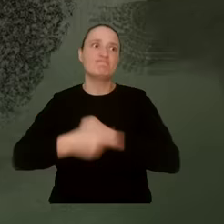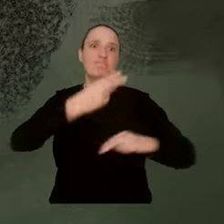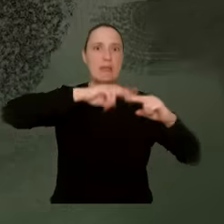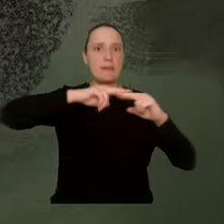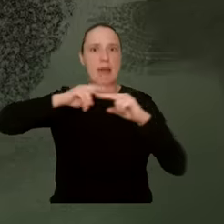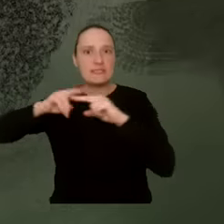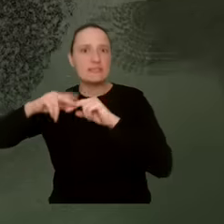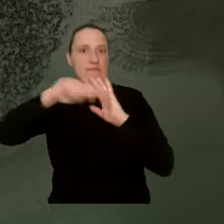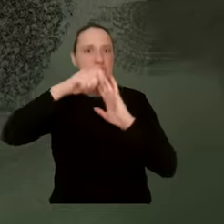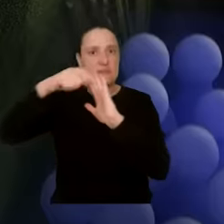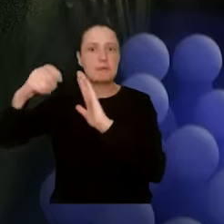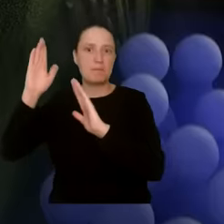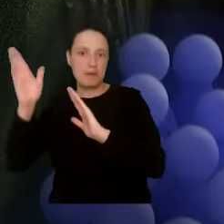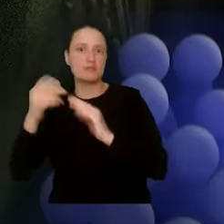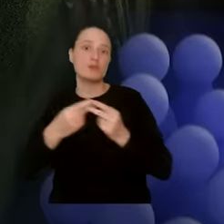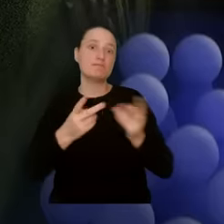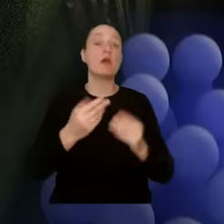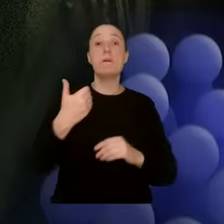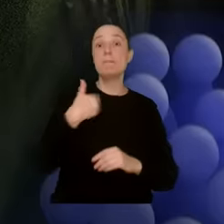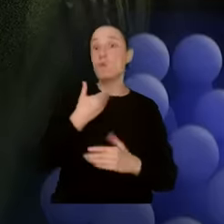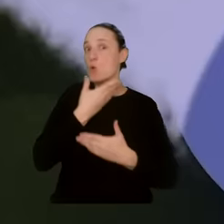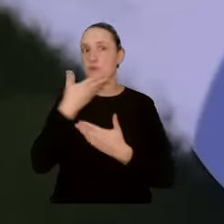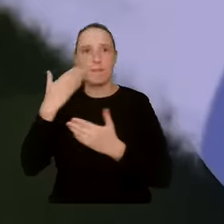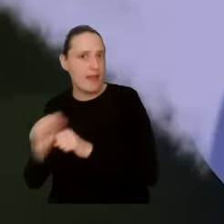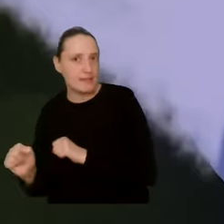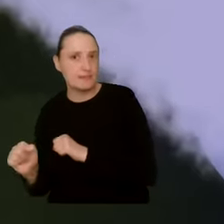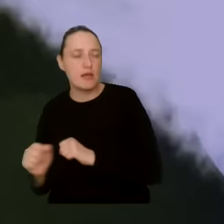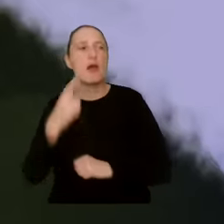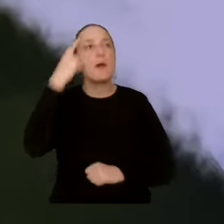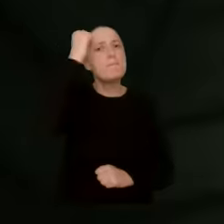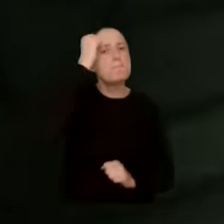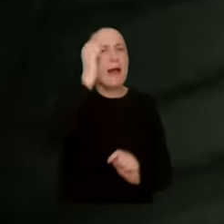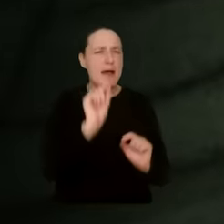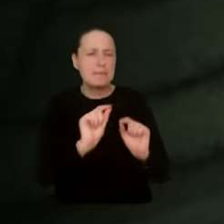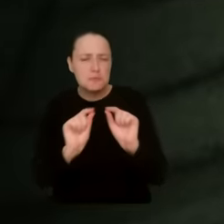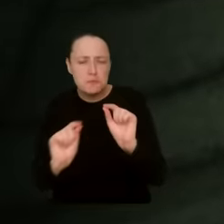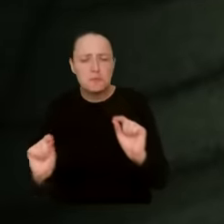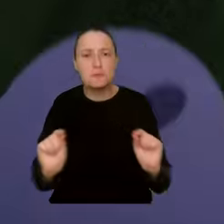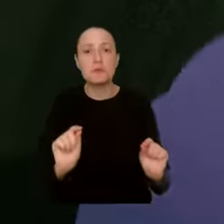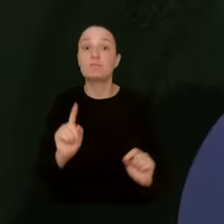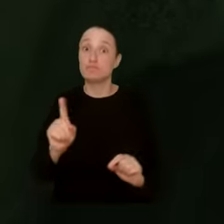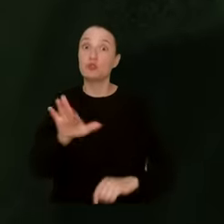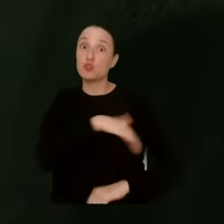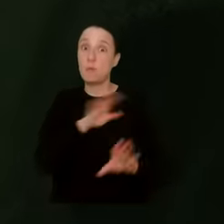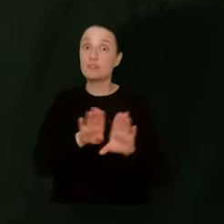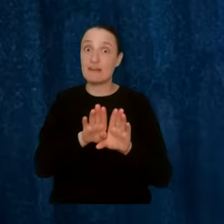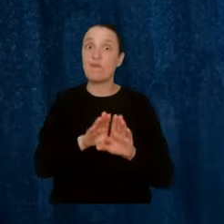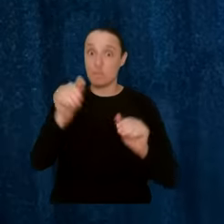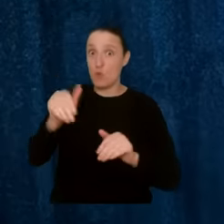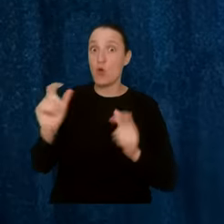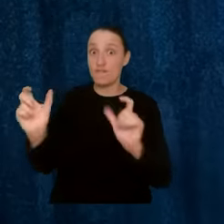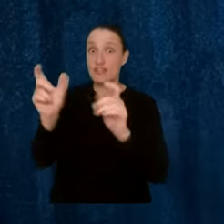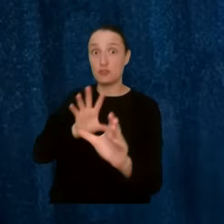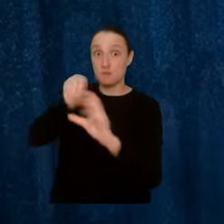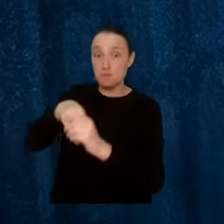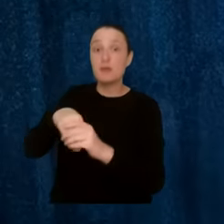powstania w getcie. Było, nie ma, jest oraz pamięć drobinek. Cały czas szkoły podstawowe mogą włączyć się do wydarzenia i